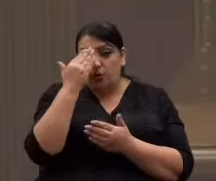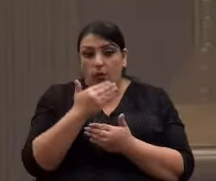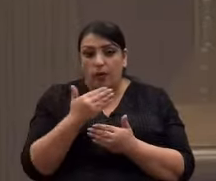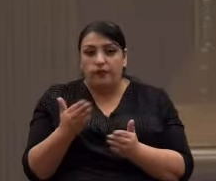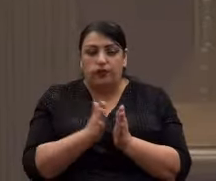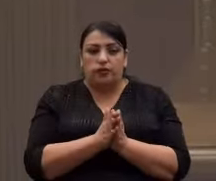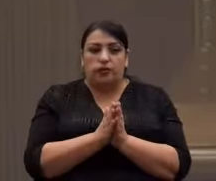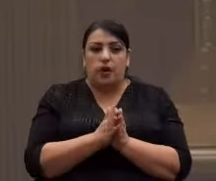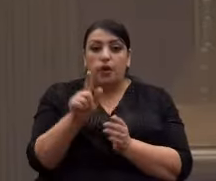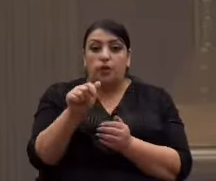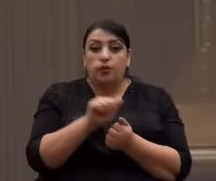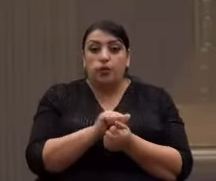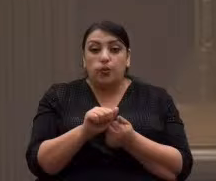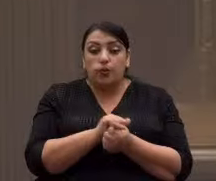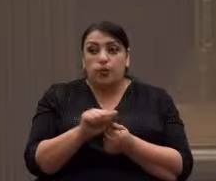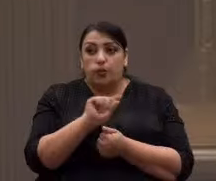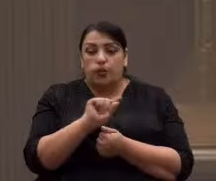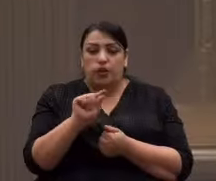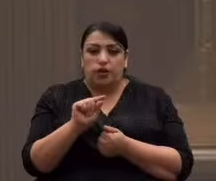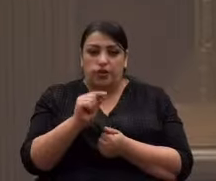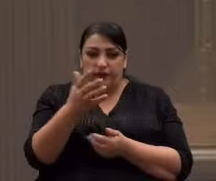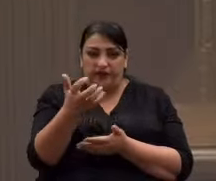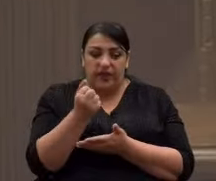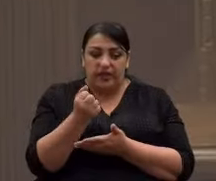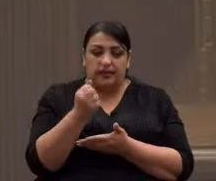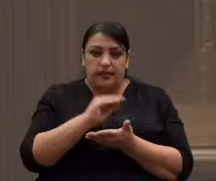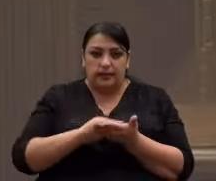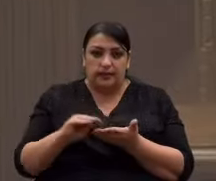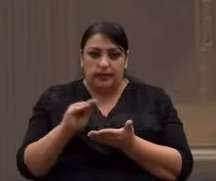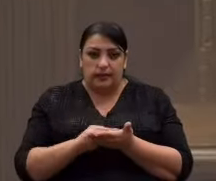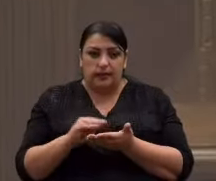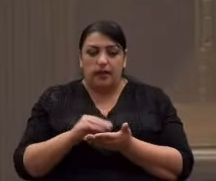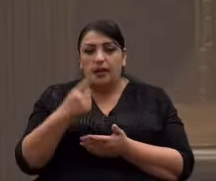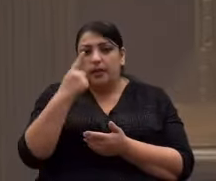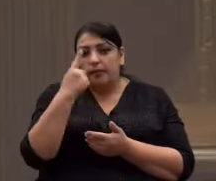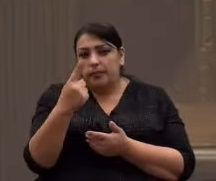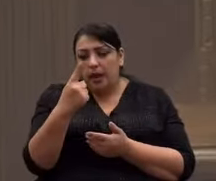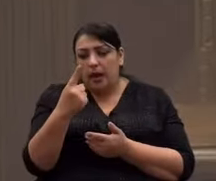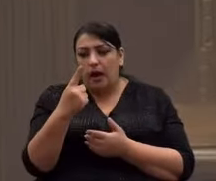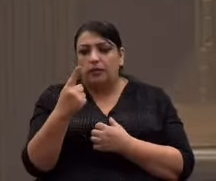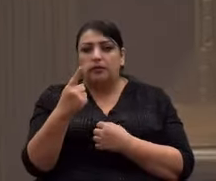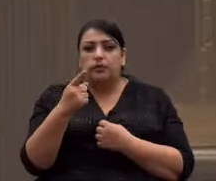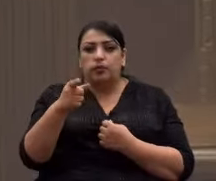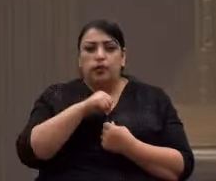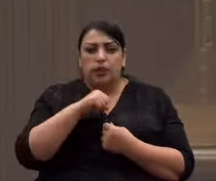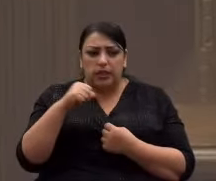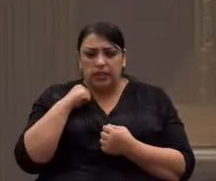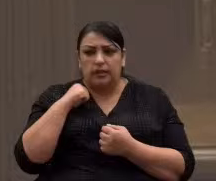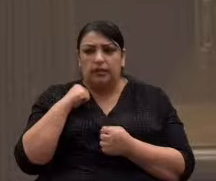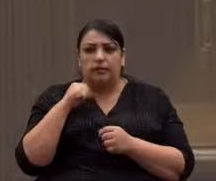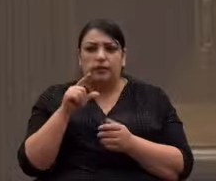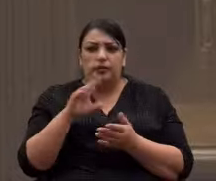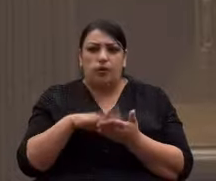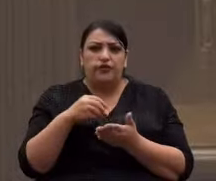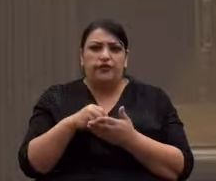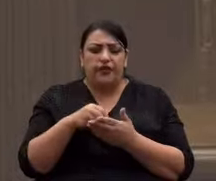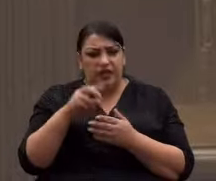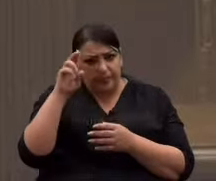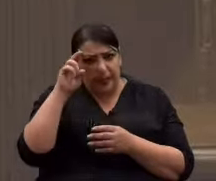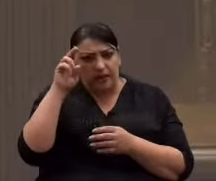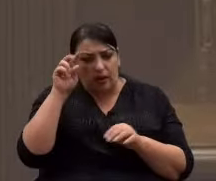հատ թուխտու գրիչ վերցրեք, համարեք ձեզ մի հատ փոքր համակարգի ղեկավար, ի վերջո